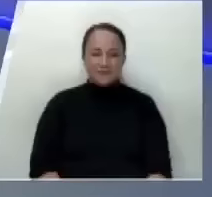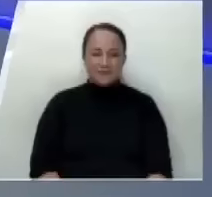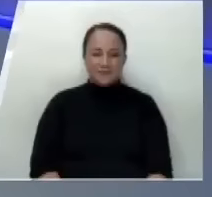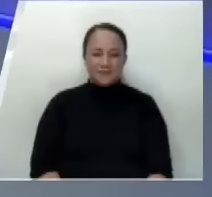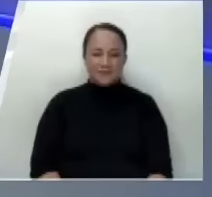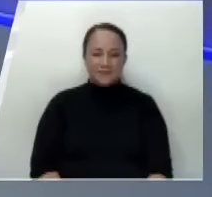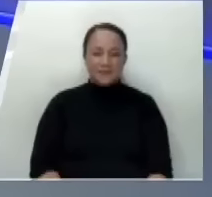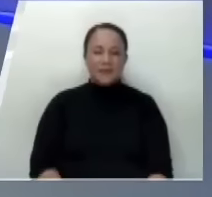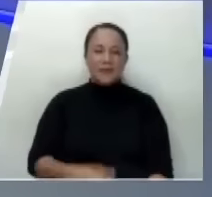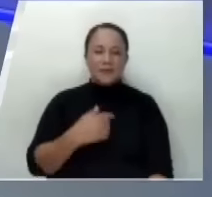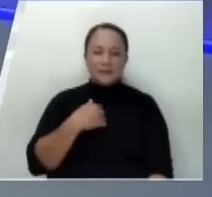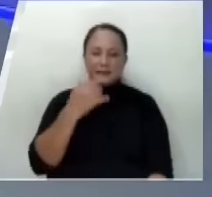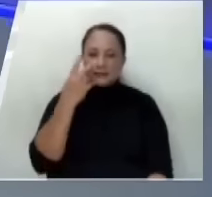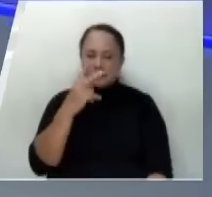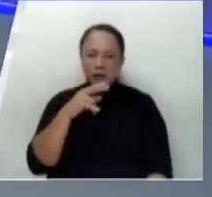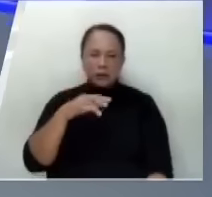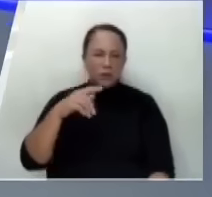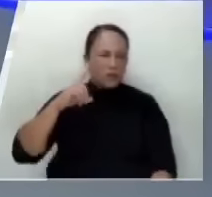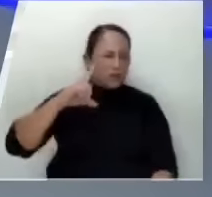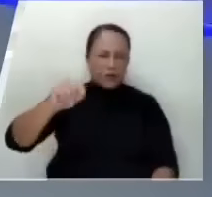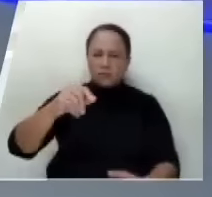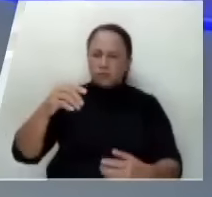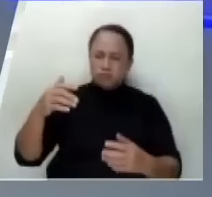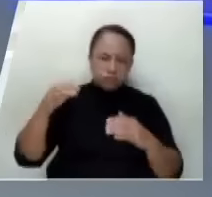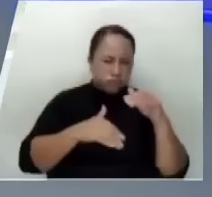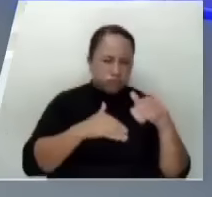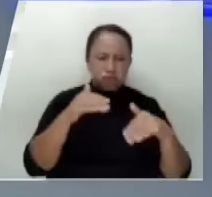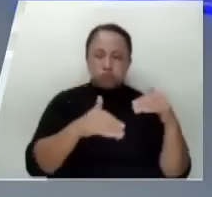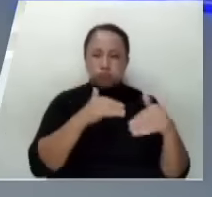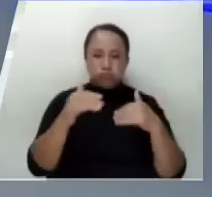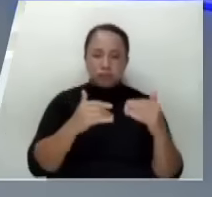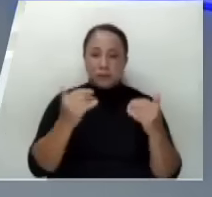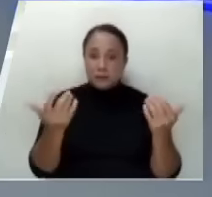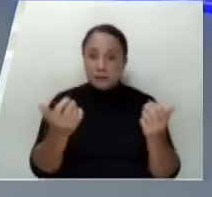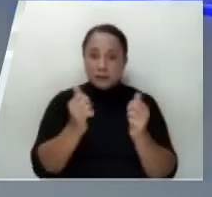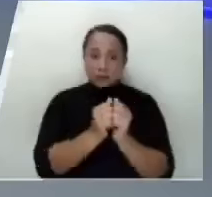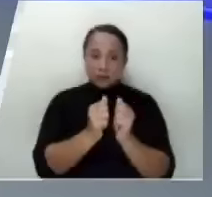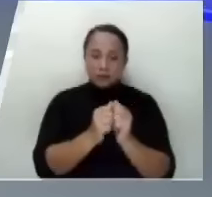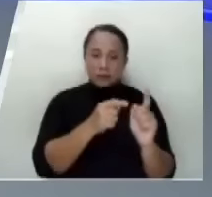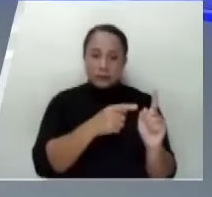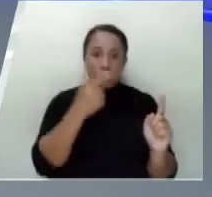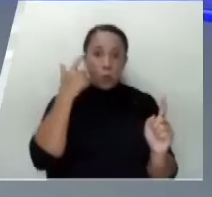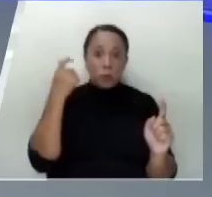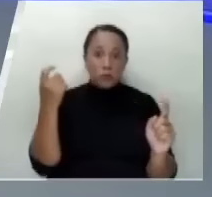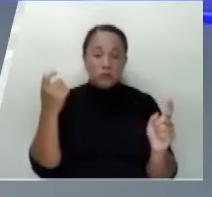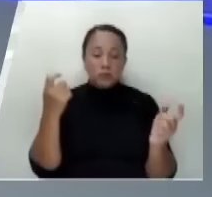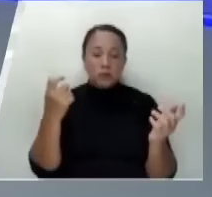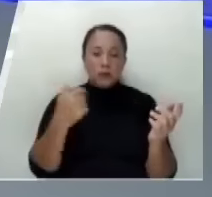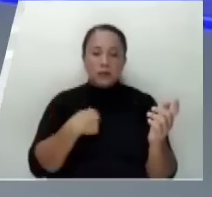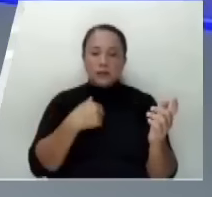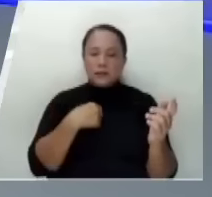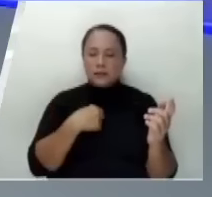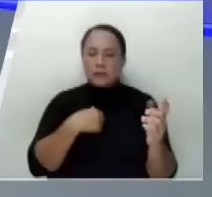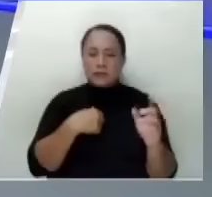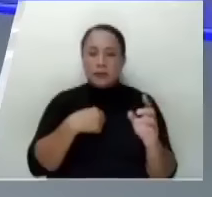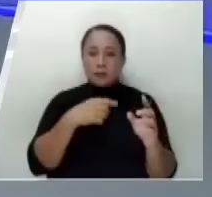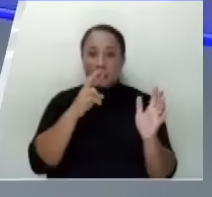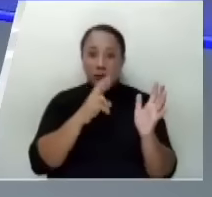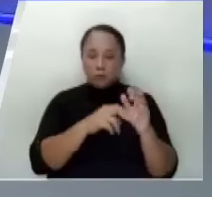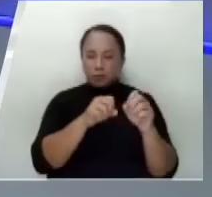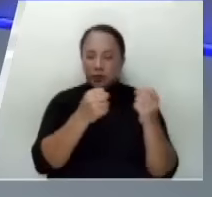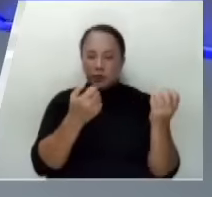Banda Stingray ang bilis sa paglangoy na makakasama natin today. Di lang siya gold medalist. Record-breaking na siya sa edad na 15